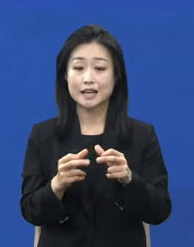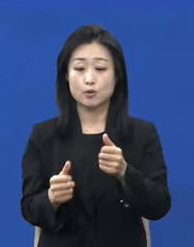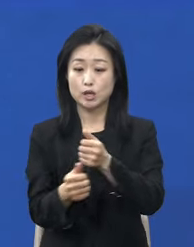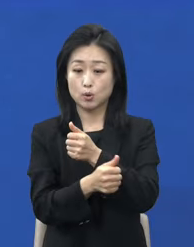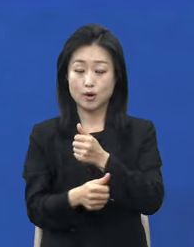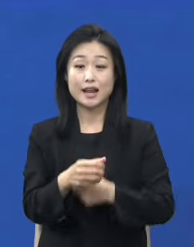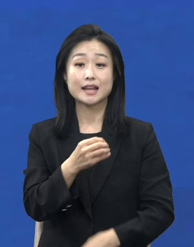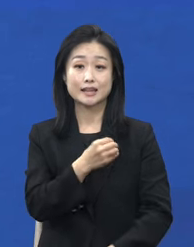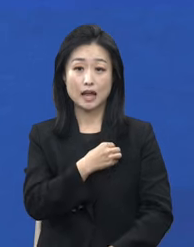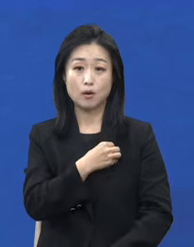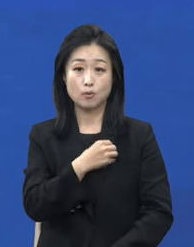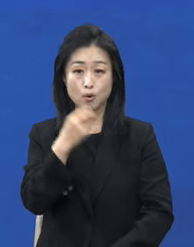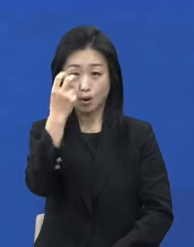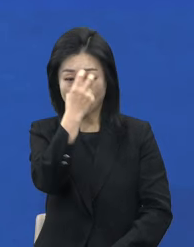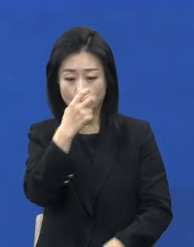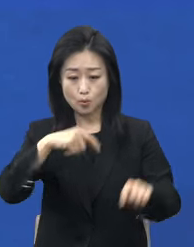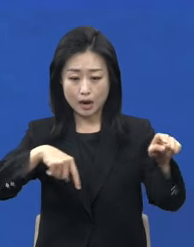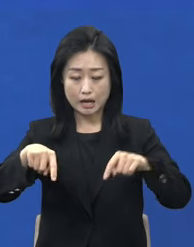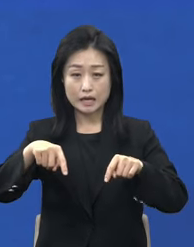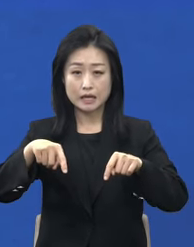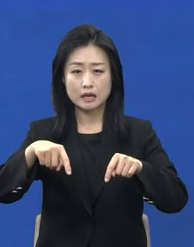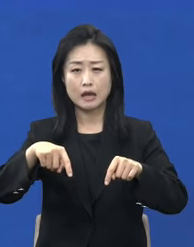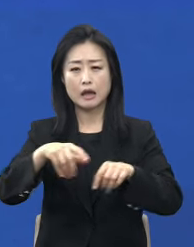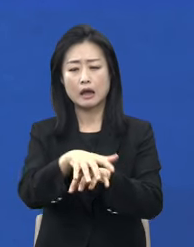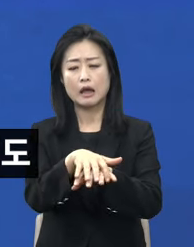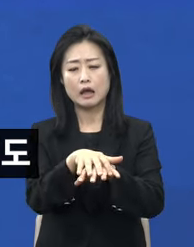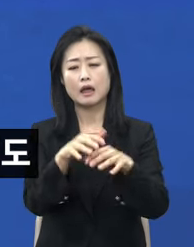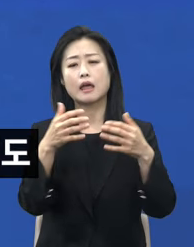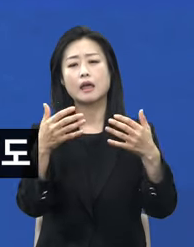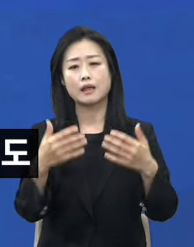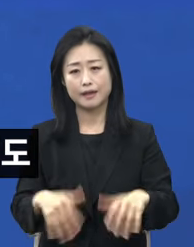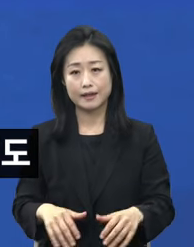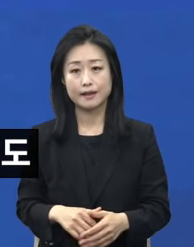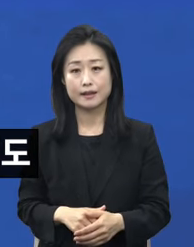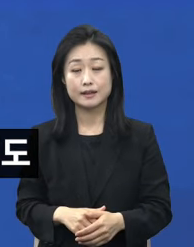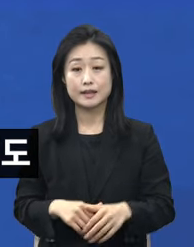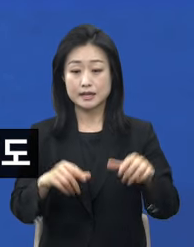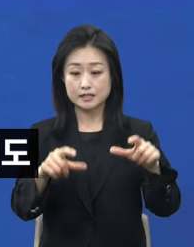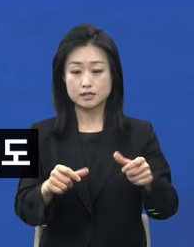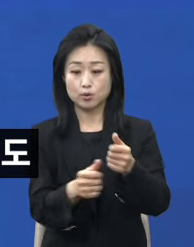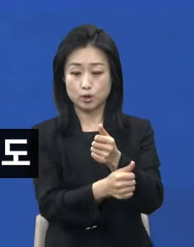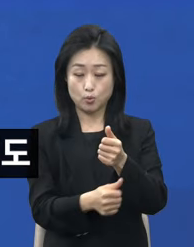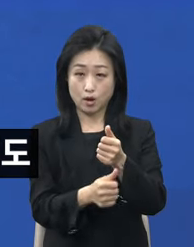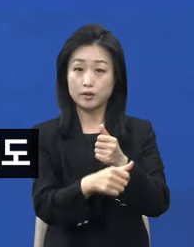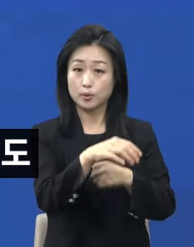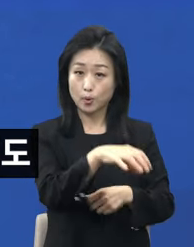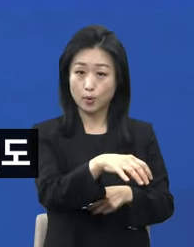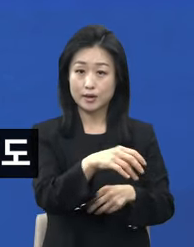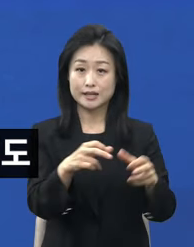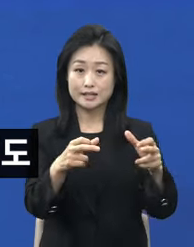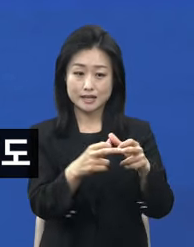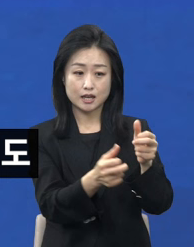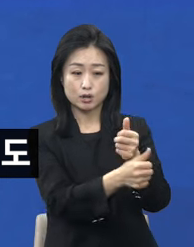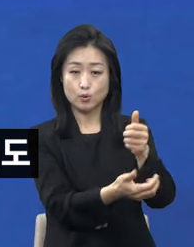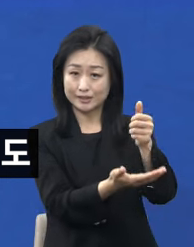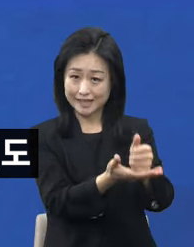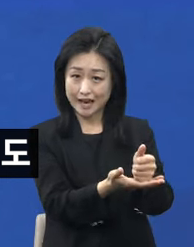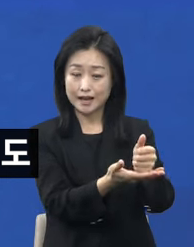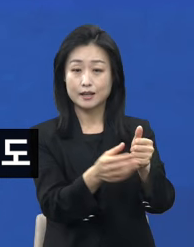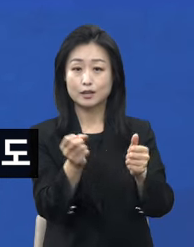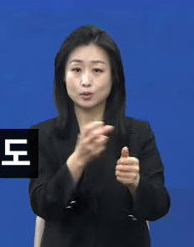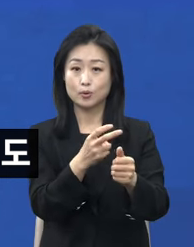장애인위원회의 당원 관리가 체계적이지 않았습니다. 현재 지역위원회 장애인위원장이고